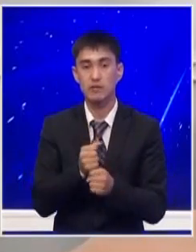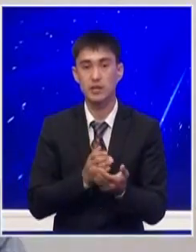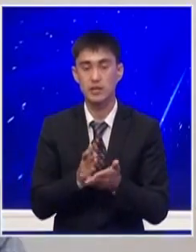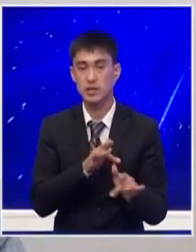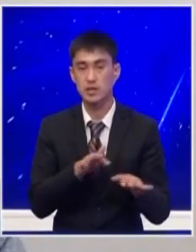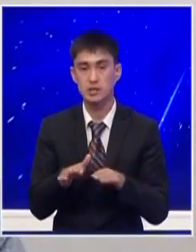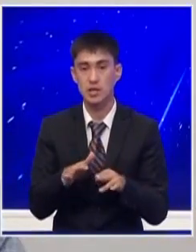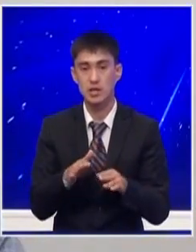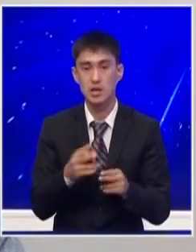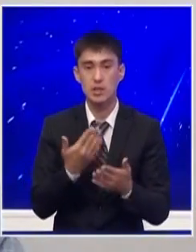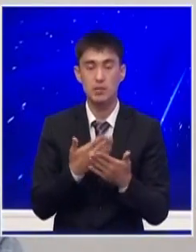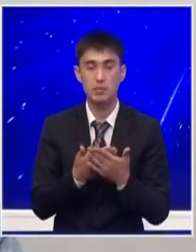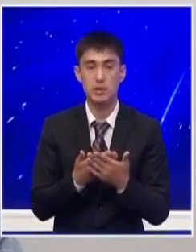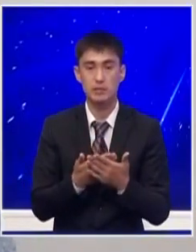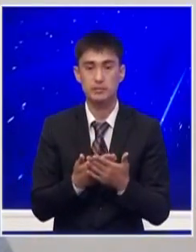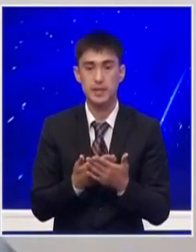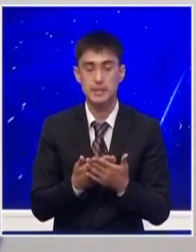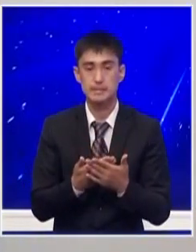деятельности. Например,